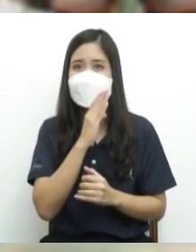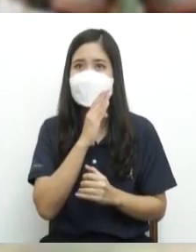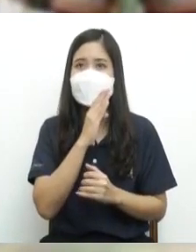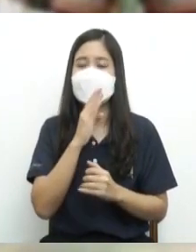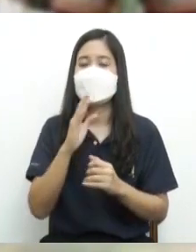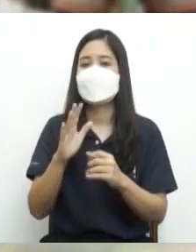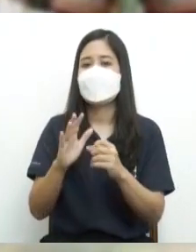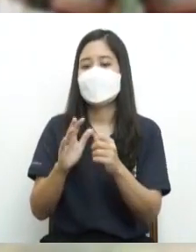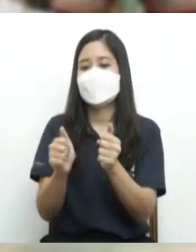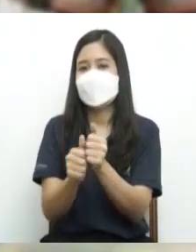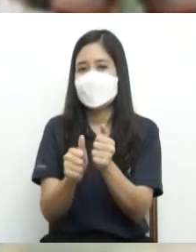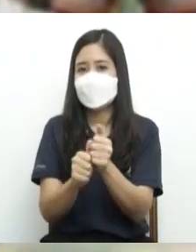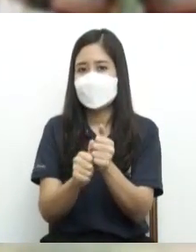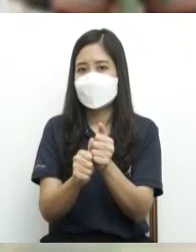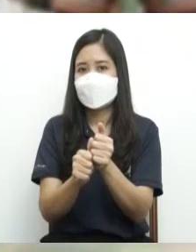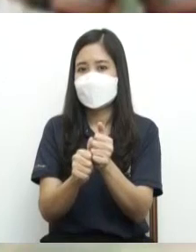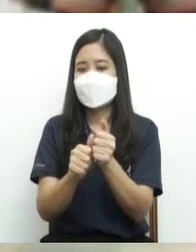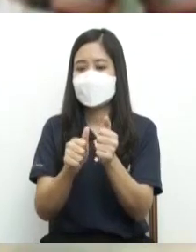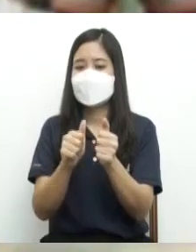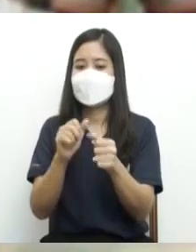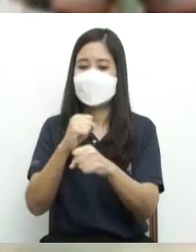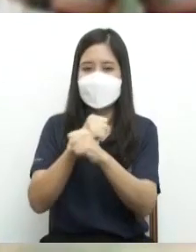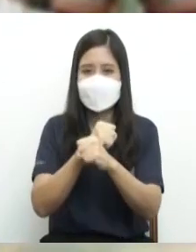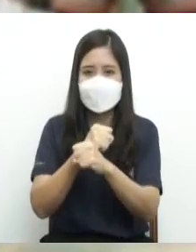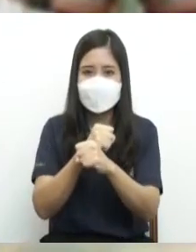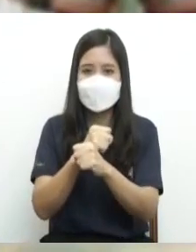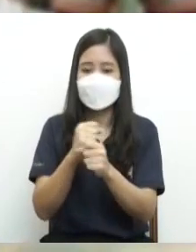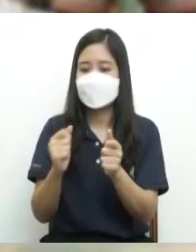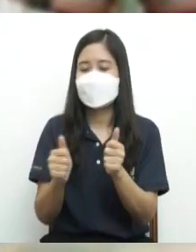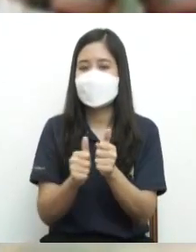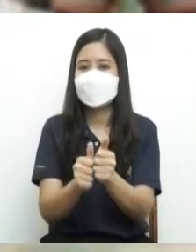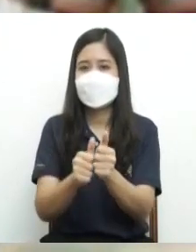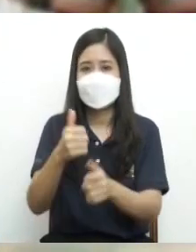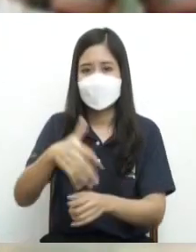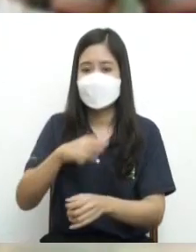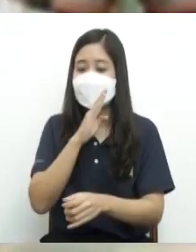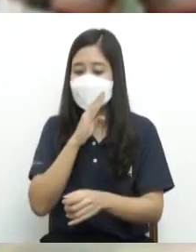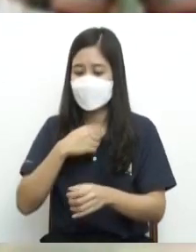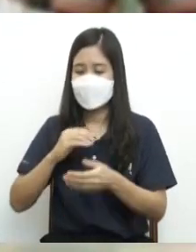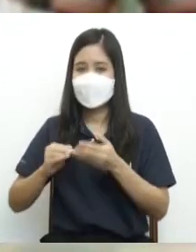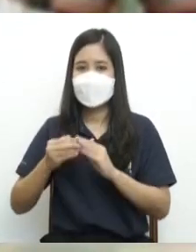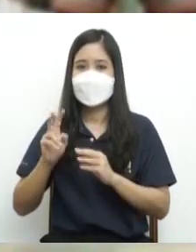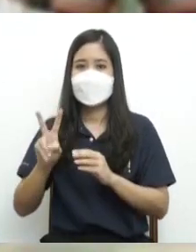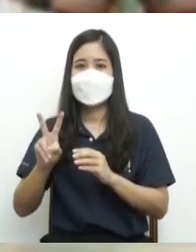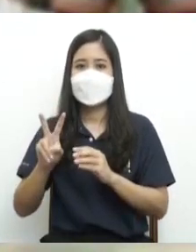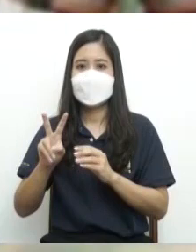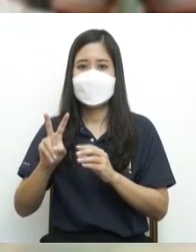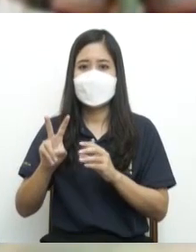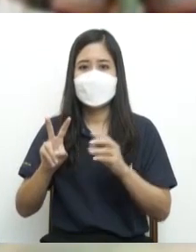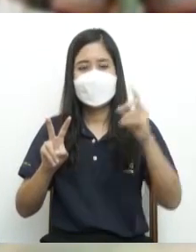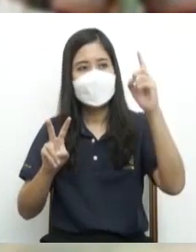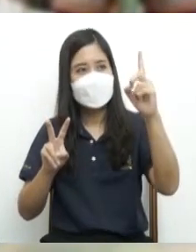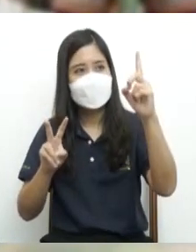ายืนมันก็ไปด้วยกันไม่ได้นั่นก็แปลว่าเมื่อท่านเป็นเบอร์สองท่านต้องฟังเบอร์หนึ่งว่านโยบายคืออะ